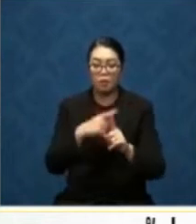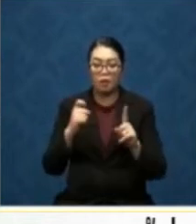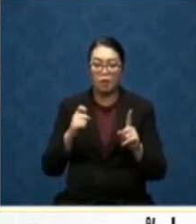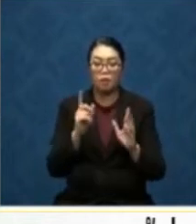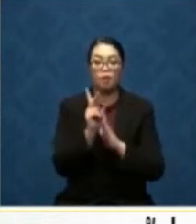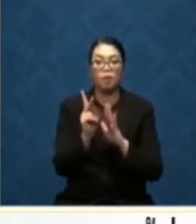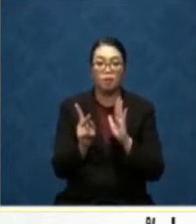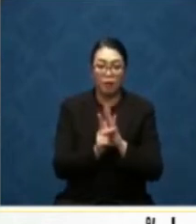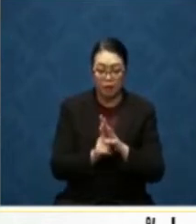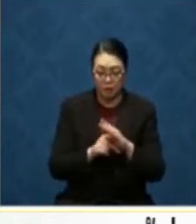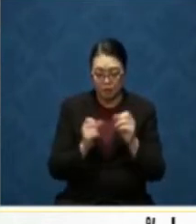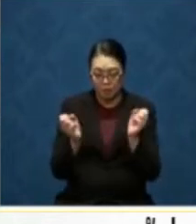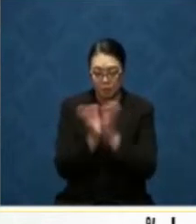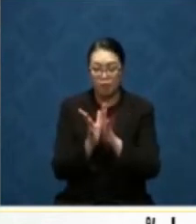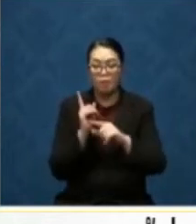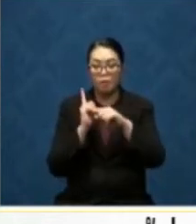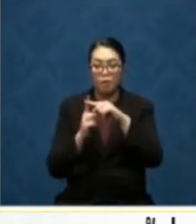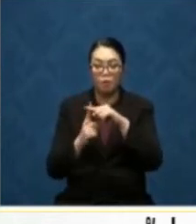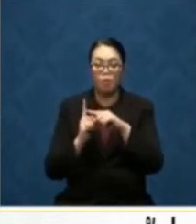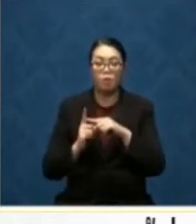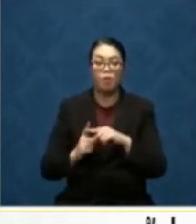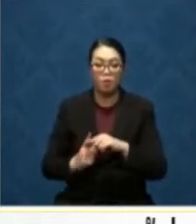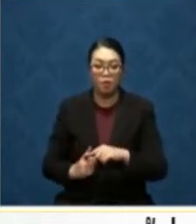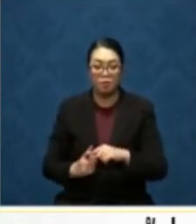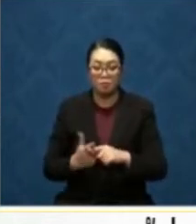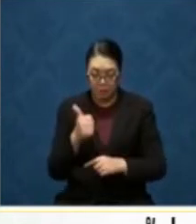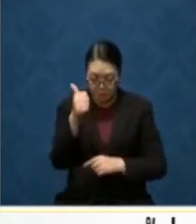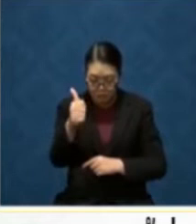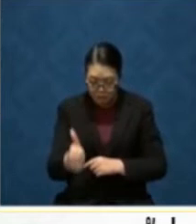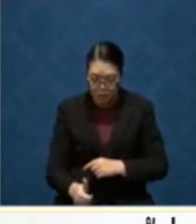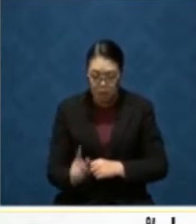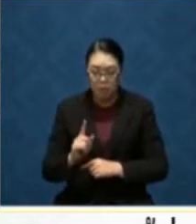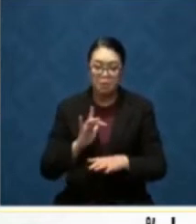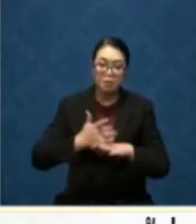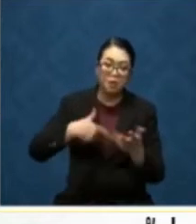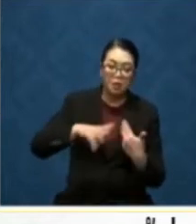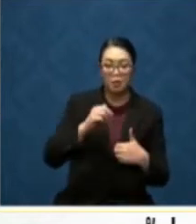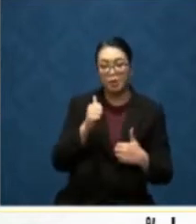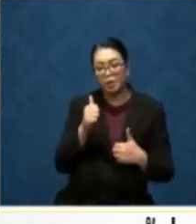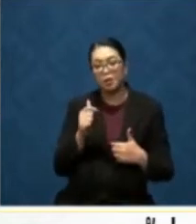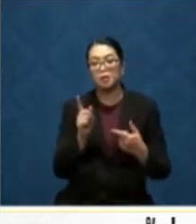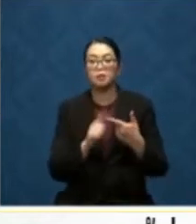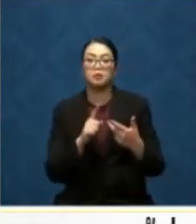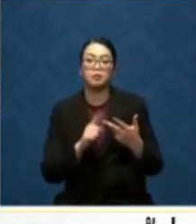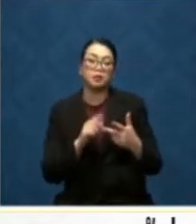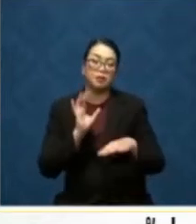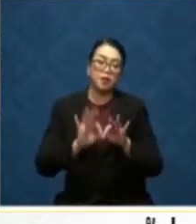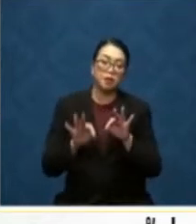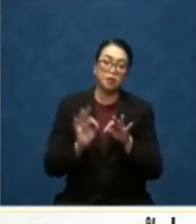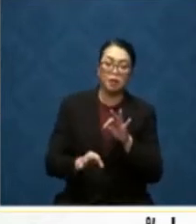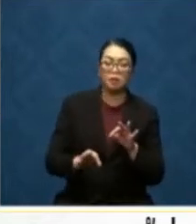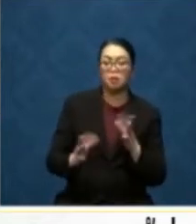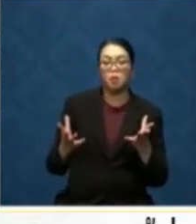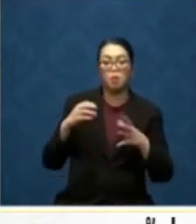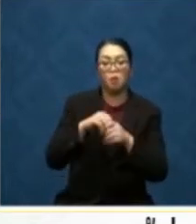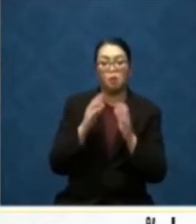แต่ผลบวก ผลกระธบเชิงบวกหมดเลยวามจะทำให้ศรพยากรดีขึ้น จะทำให้ปยัดศรพ